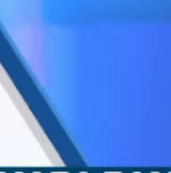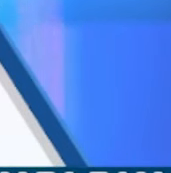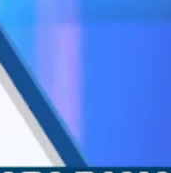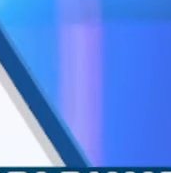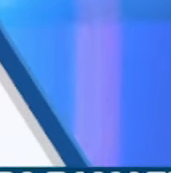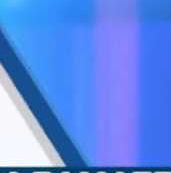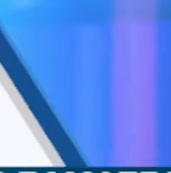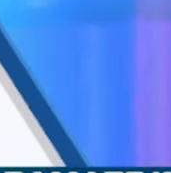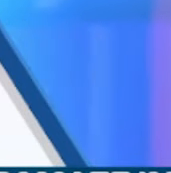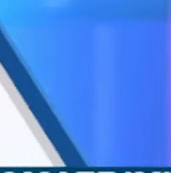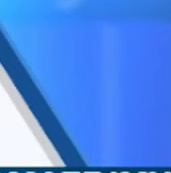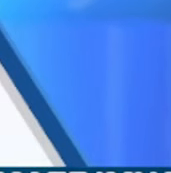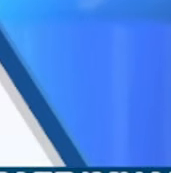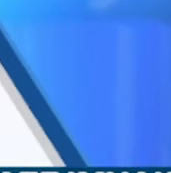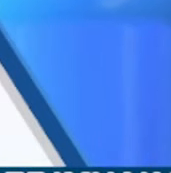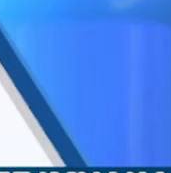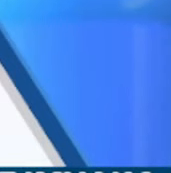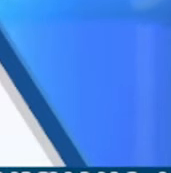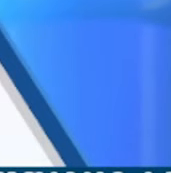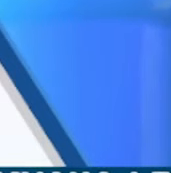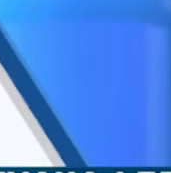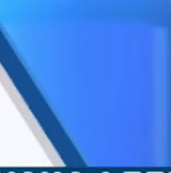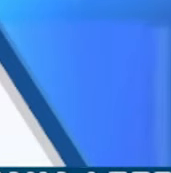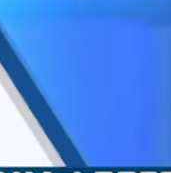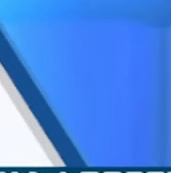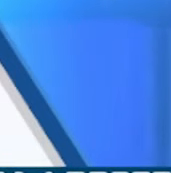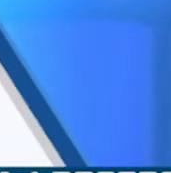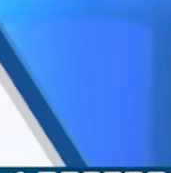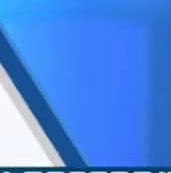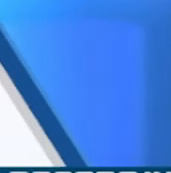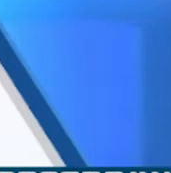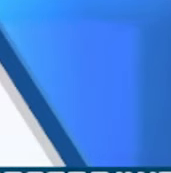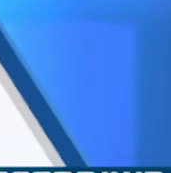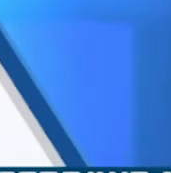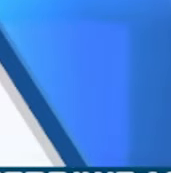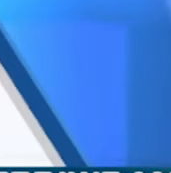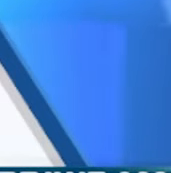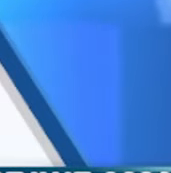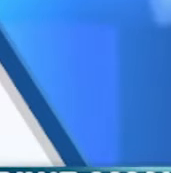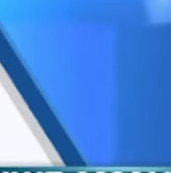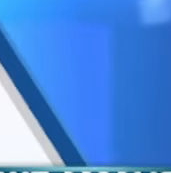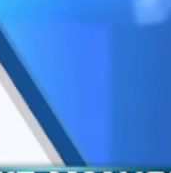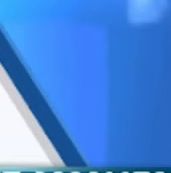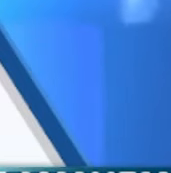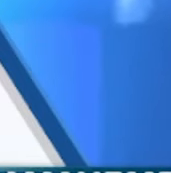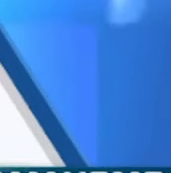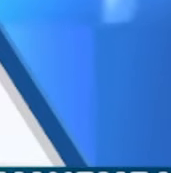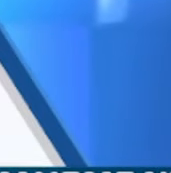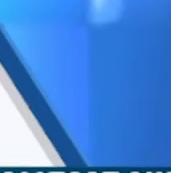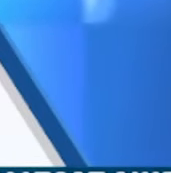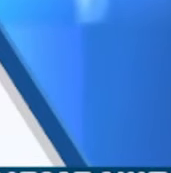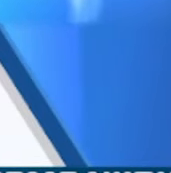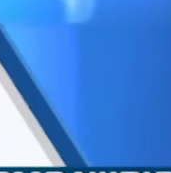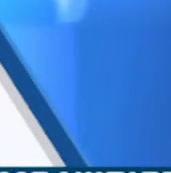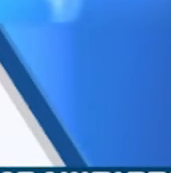yakorewe Abatutsi mu 1994, hakiyongeraho ibibazo by'imibanire mu miryango ndetse no kudakurikirana abantu